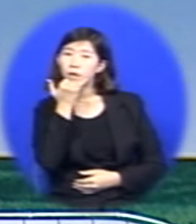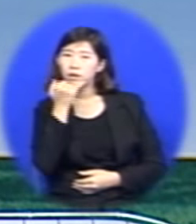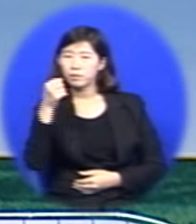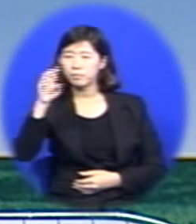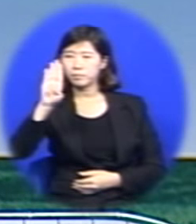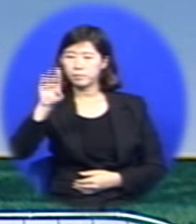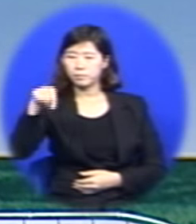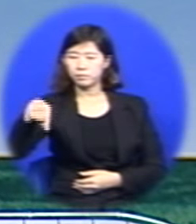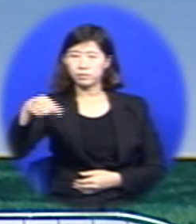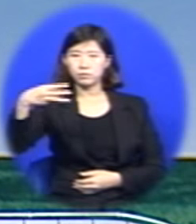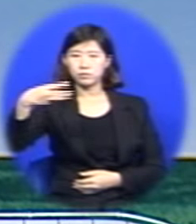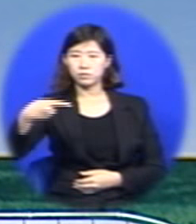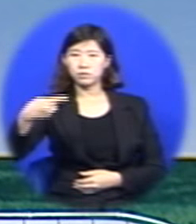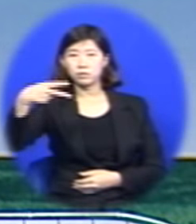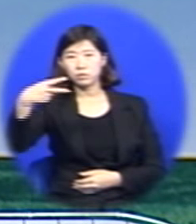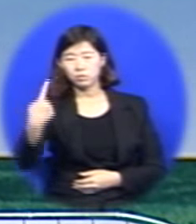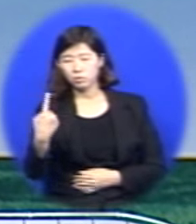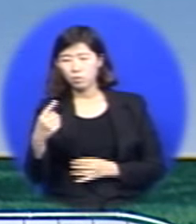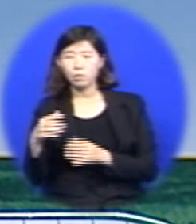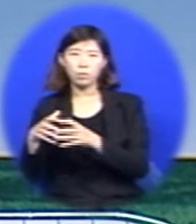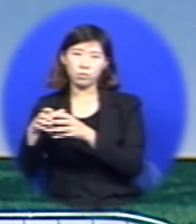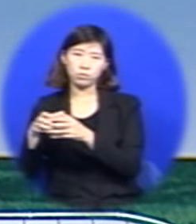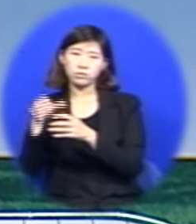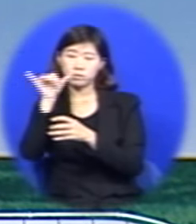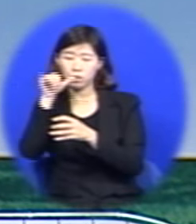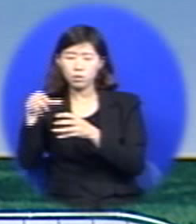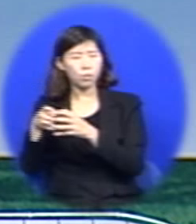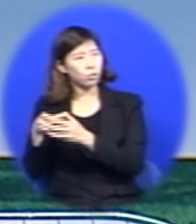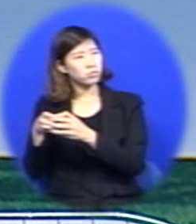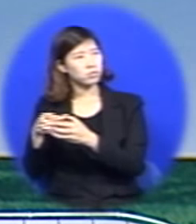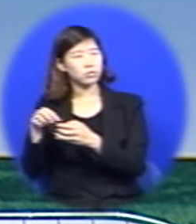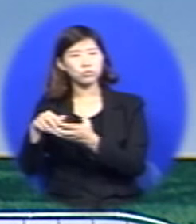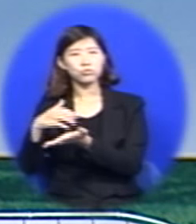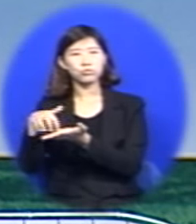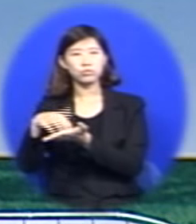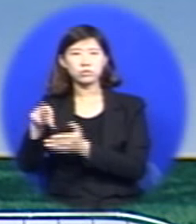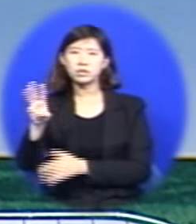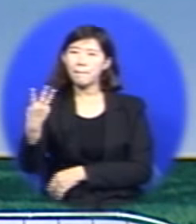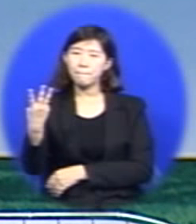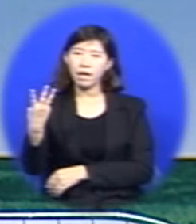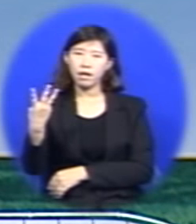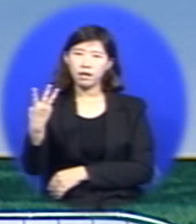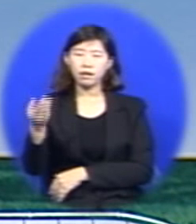이 공동체도 한 300여 명 정도 되는 그런 정도의 공동체인데